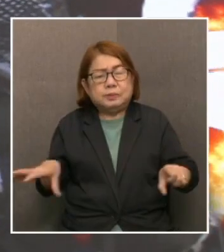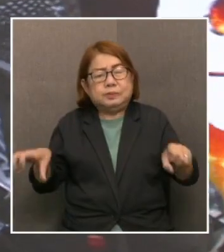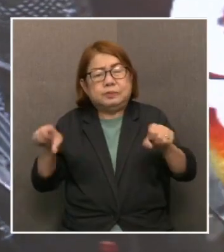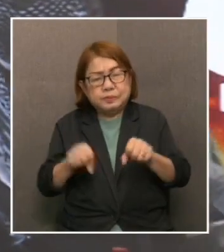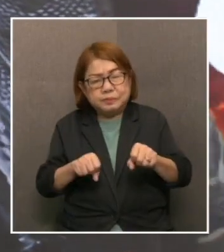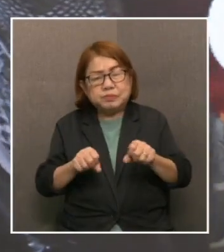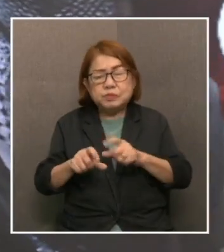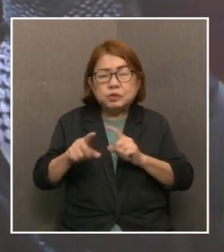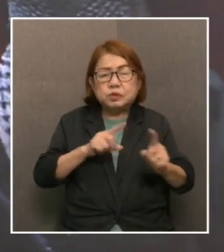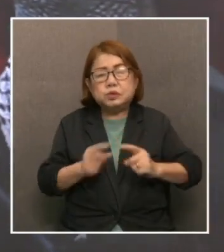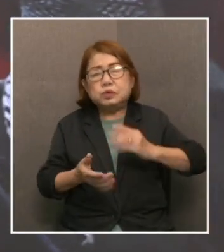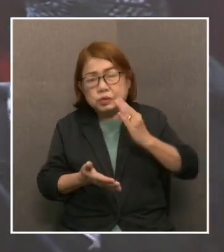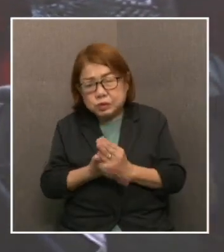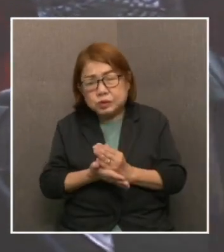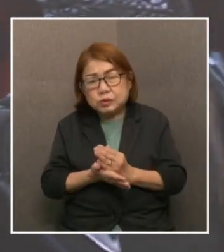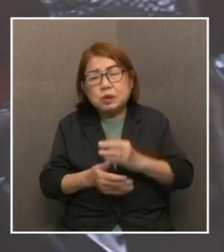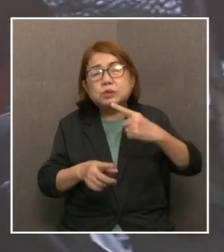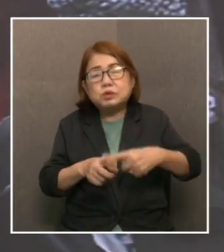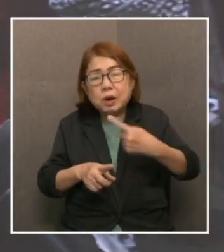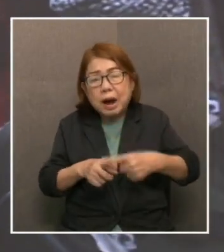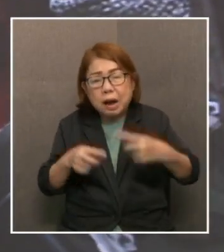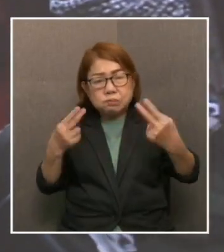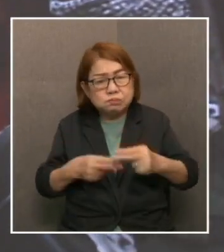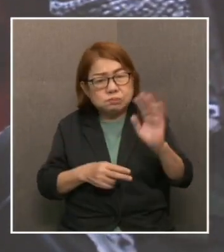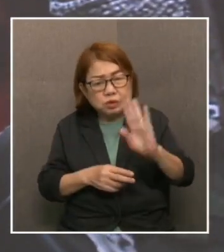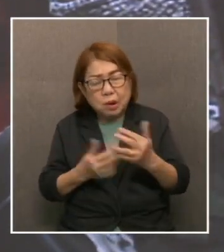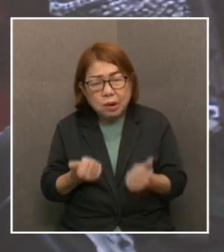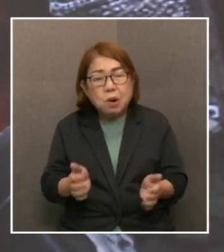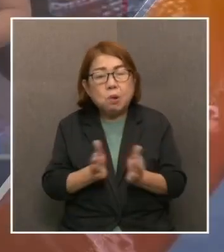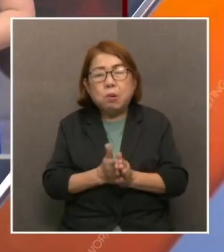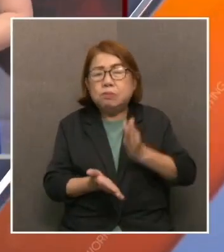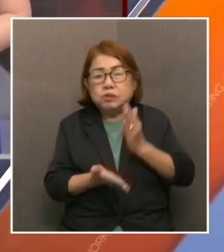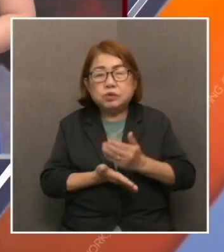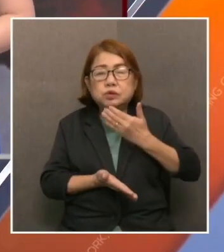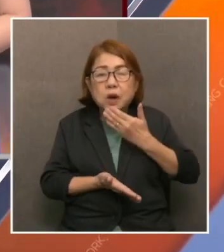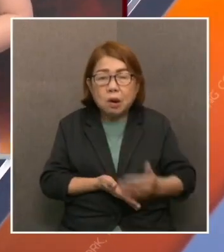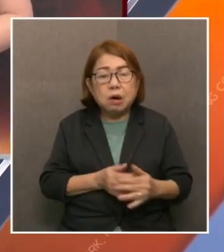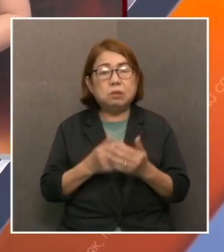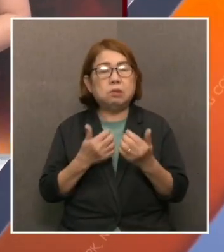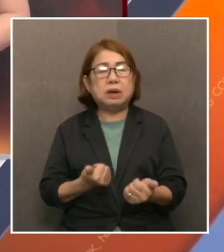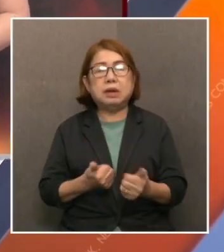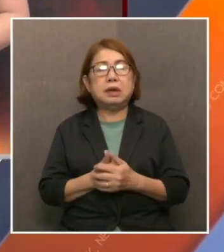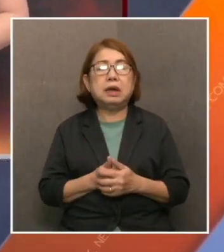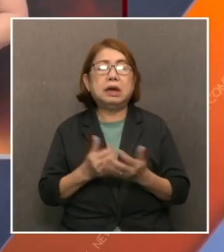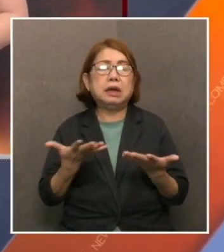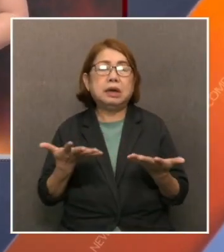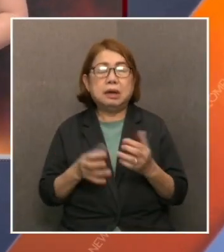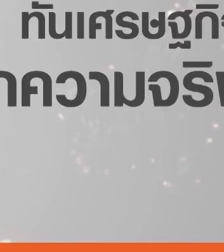การหยุดยิงทั้งระยะสั้นและถาวรแต่ว่าจนถึงทุกวันนี้ก็ยังไม่มีความคืบหน้าค่ะครับผมขอบคุณครับพี่ลิซ่า